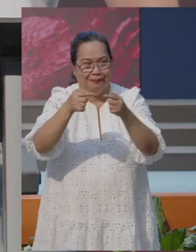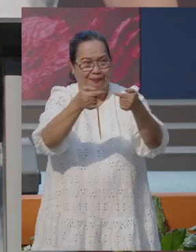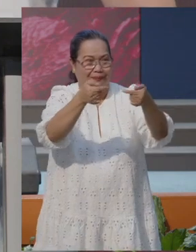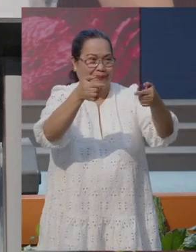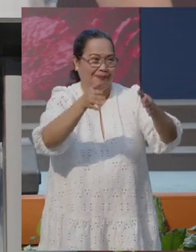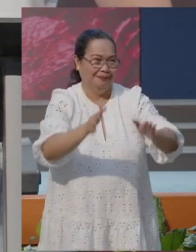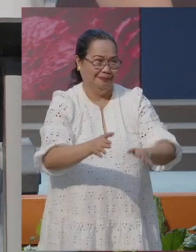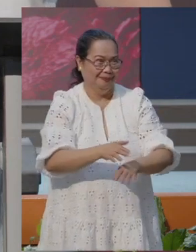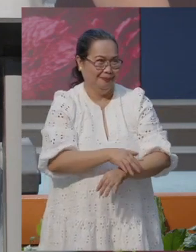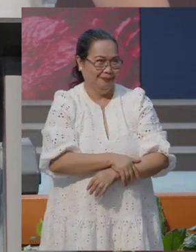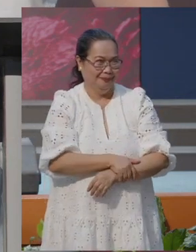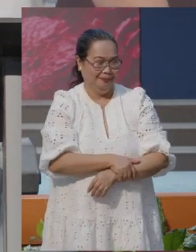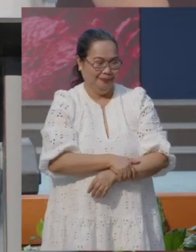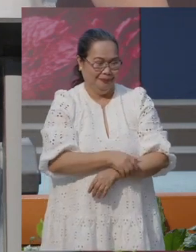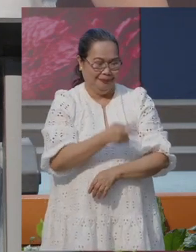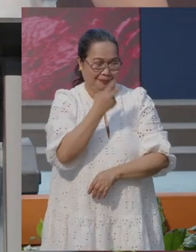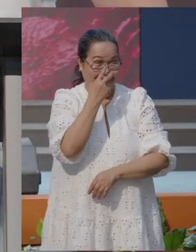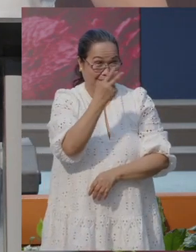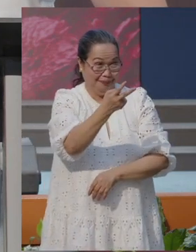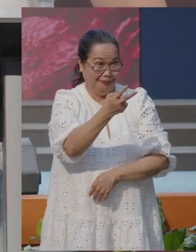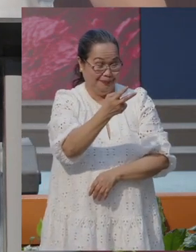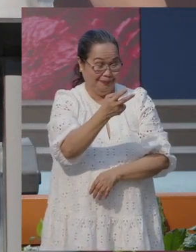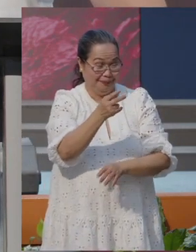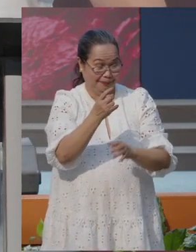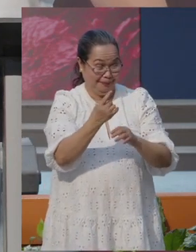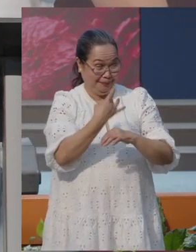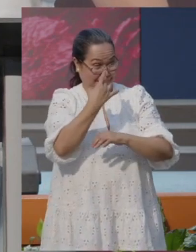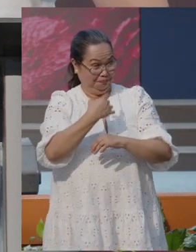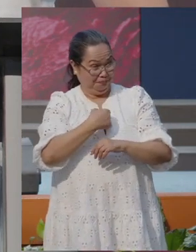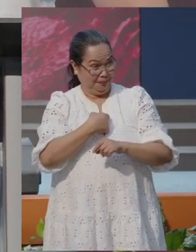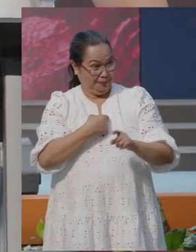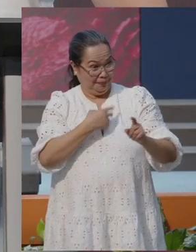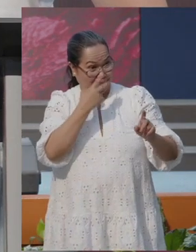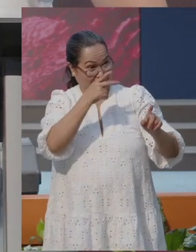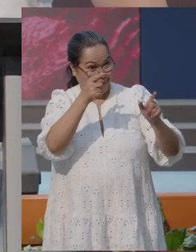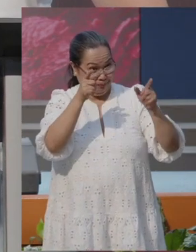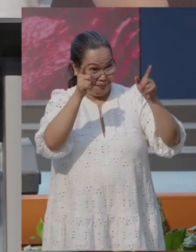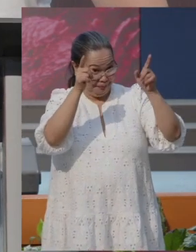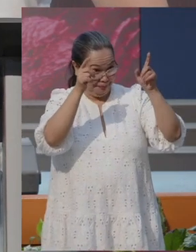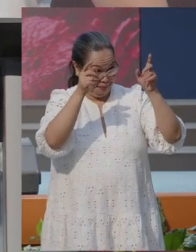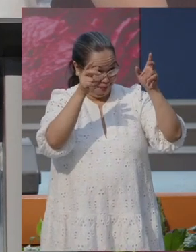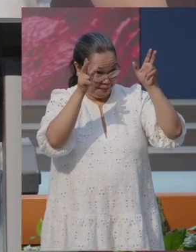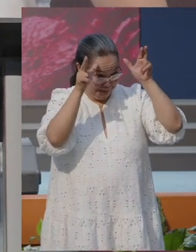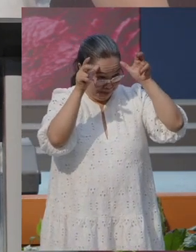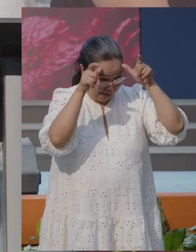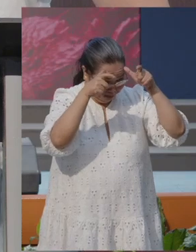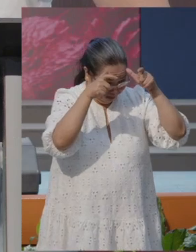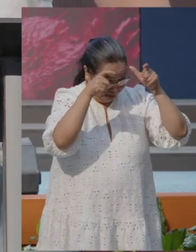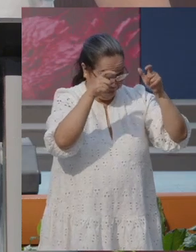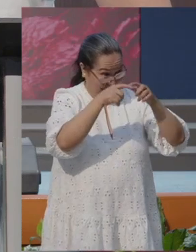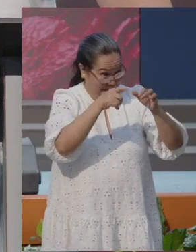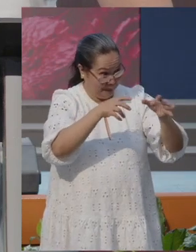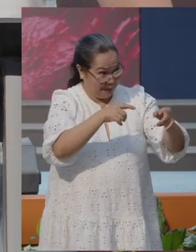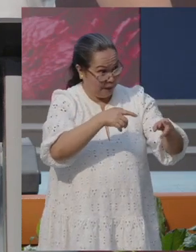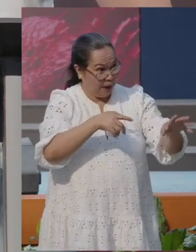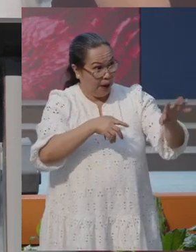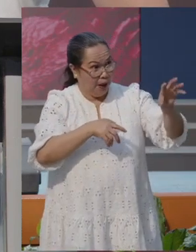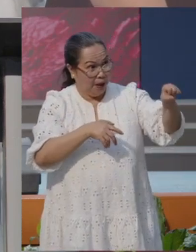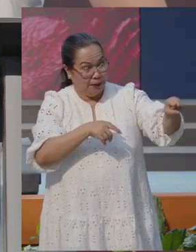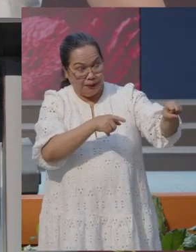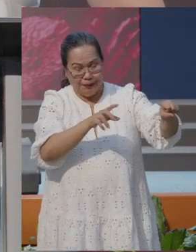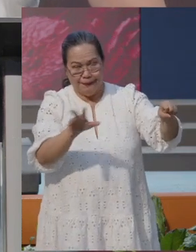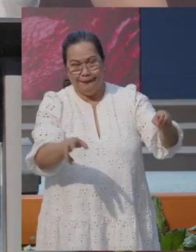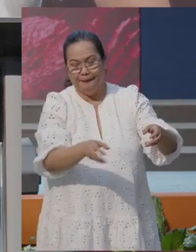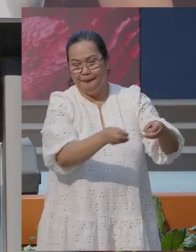If you see the donkey of one of who hates you lying down under its burden, you shall refrain from leaving him with it. You